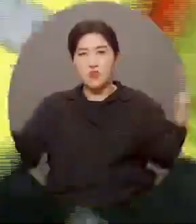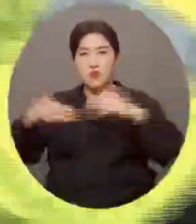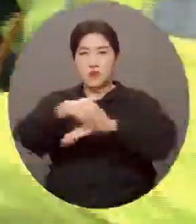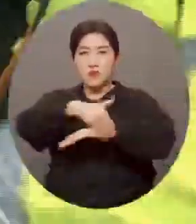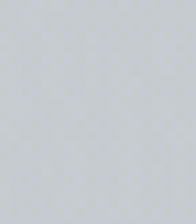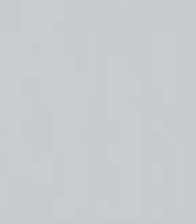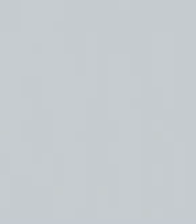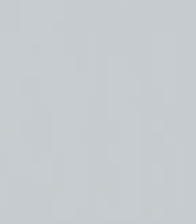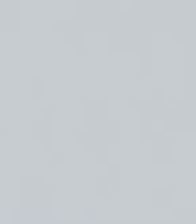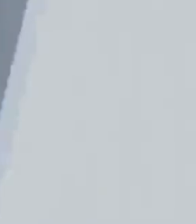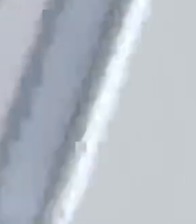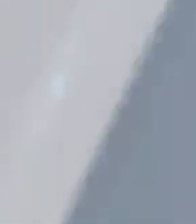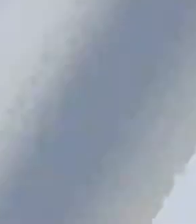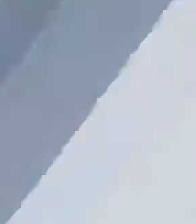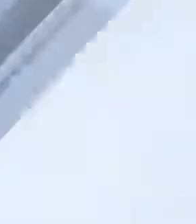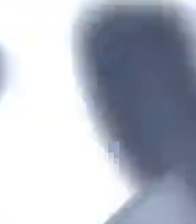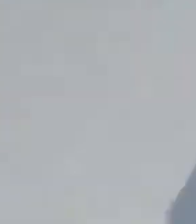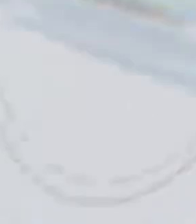재은유입니다.